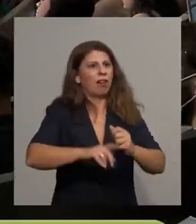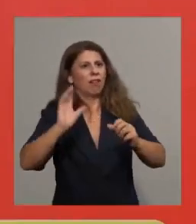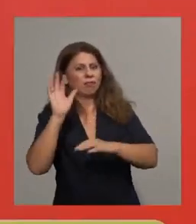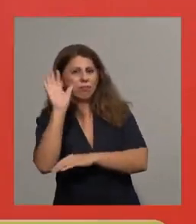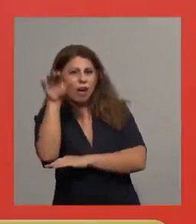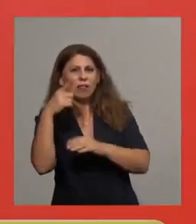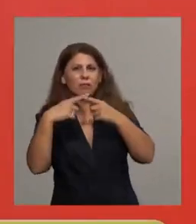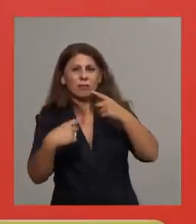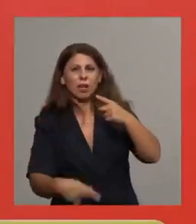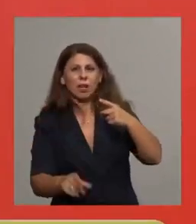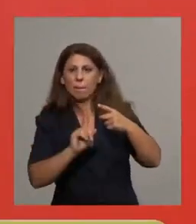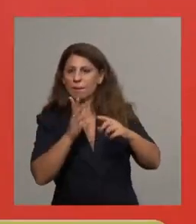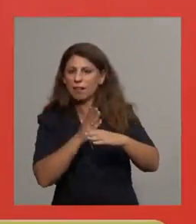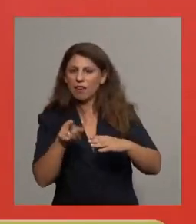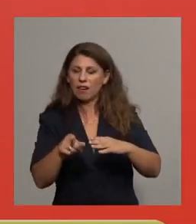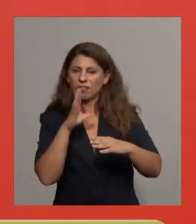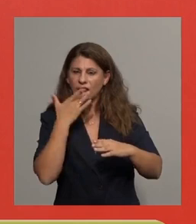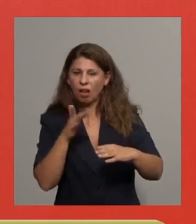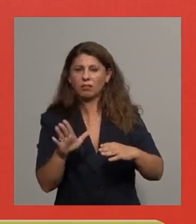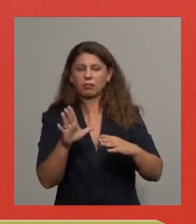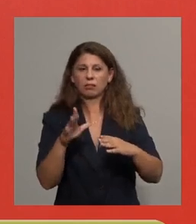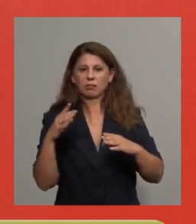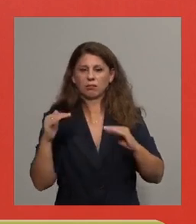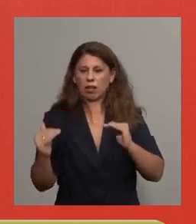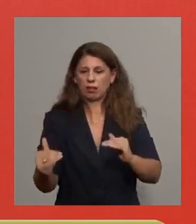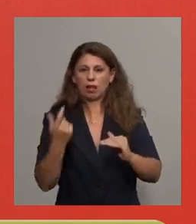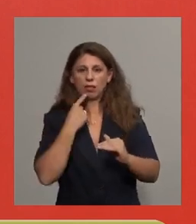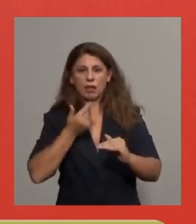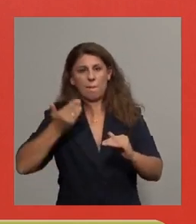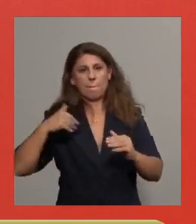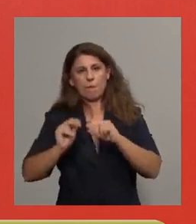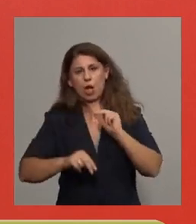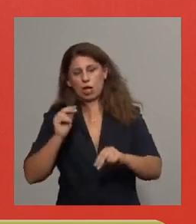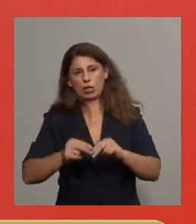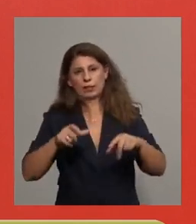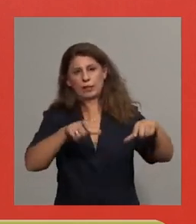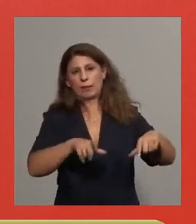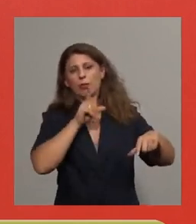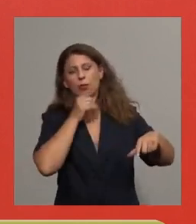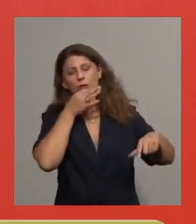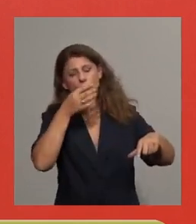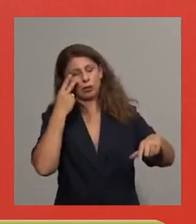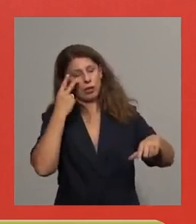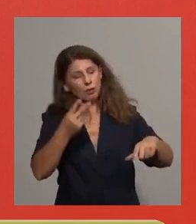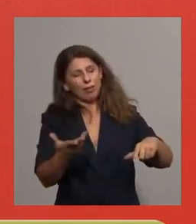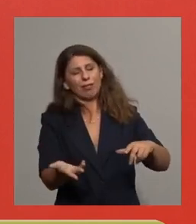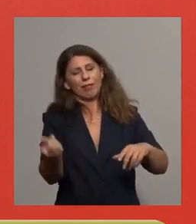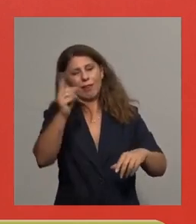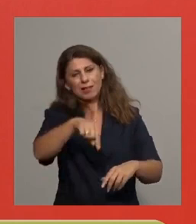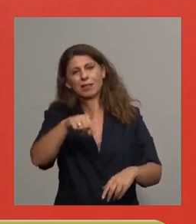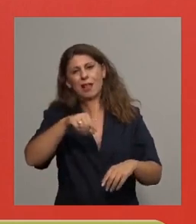η άσχημη κατάσταση πίσω από διάφορες προεκλογικές αναφορές σε γήπεδα που, όπως έχουμε δει και σε